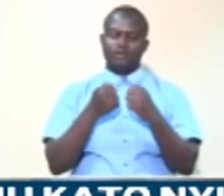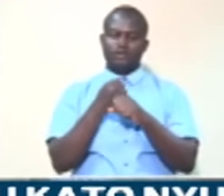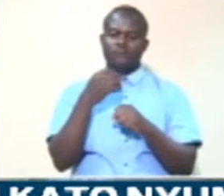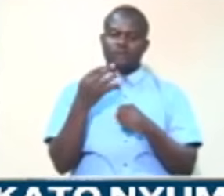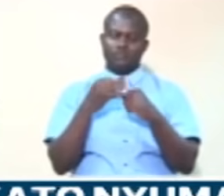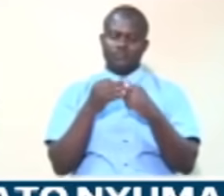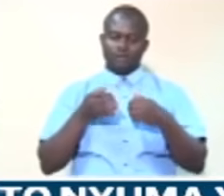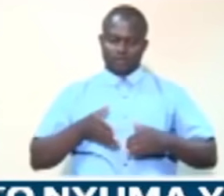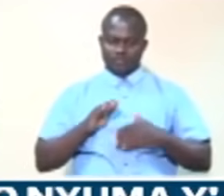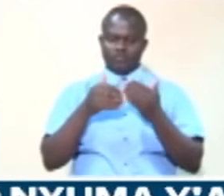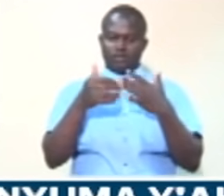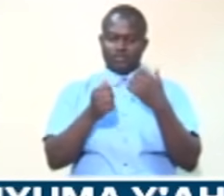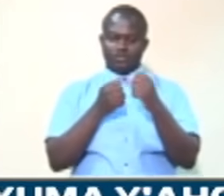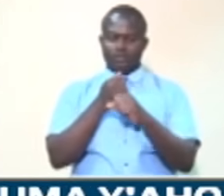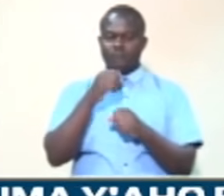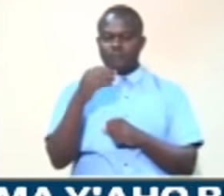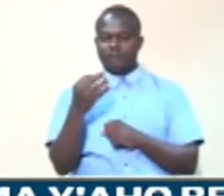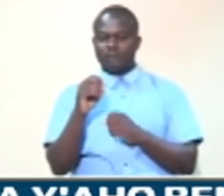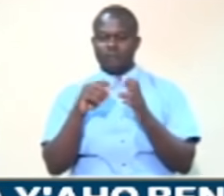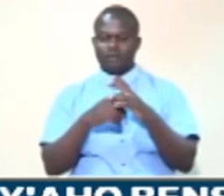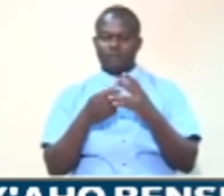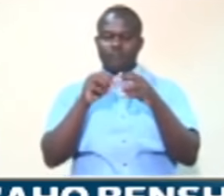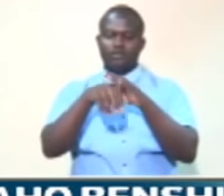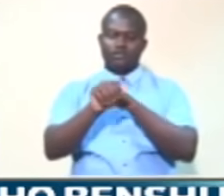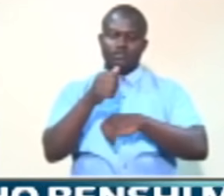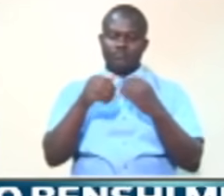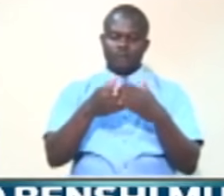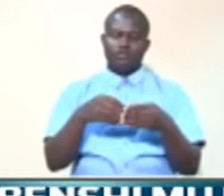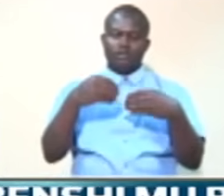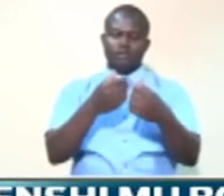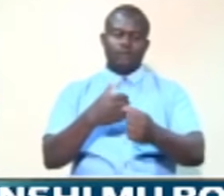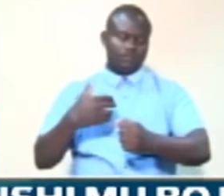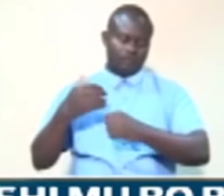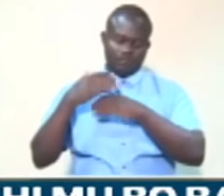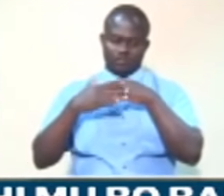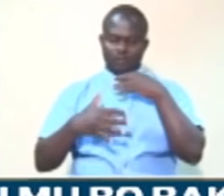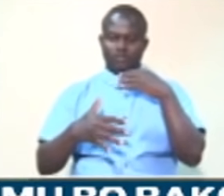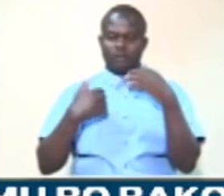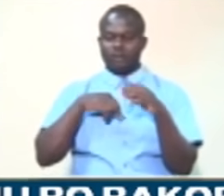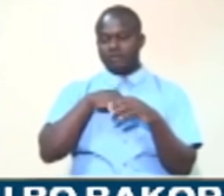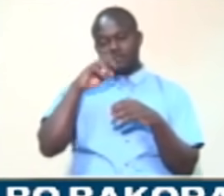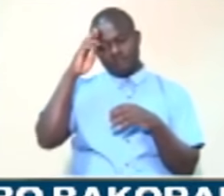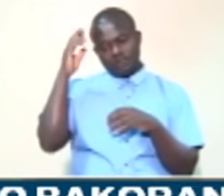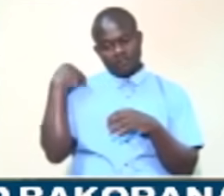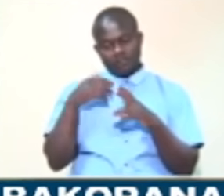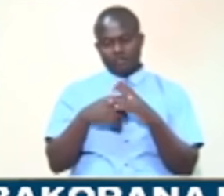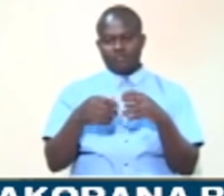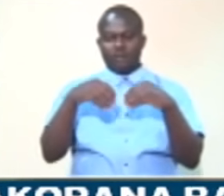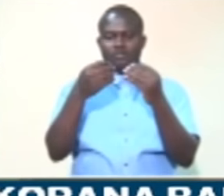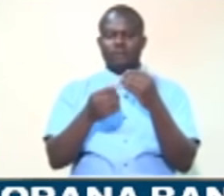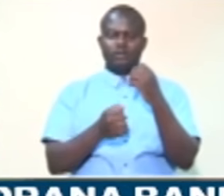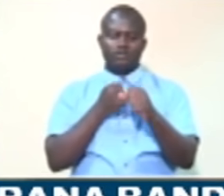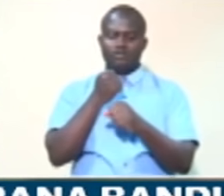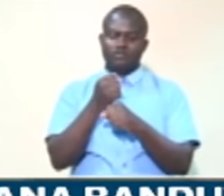y'amavuko uvuga ko amaze imyaka 30 atangiye kwitabira ibikorwa byo gutanga amaraso. Natangiye kuyatanga niga mu mwaka wa kabiri